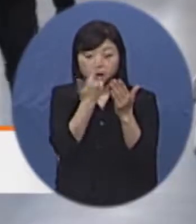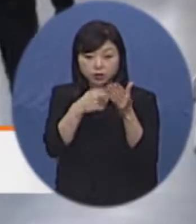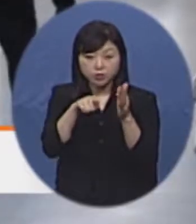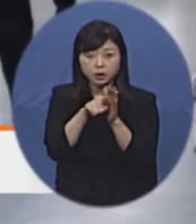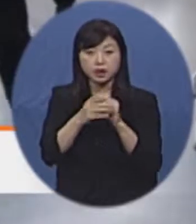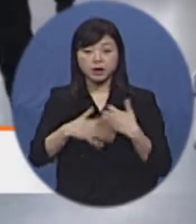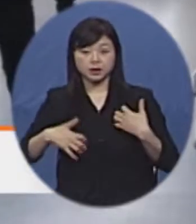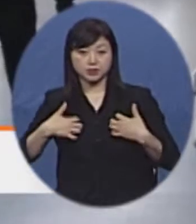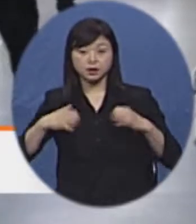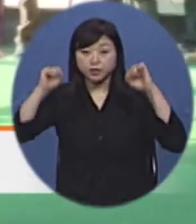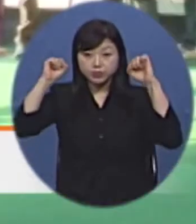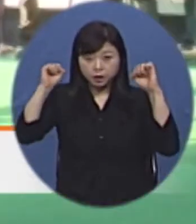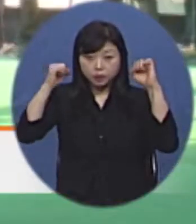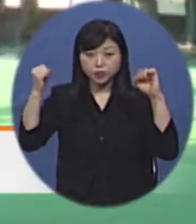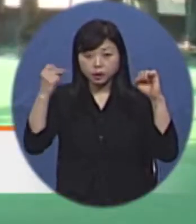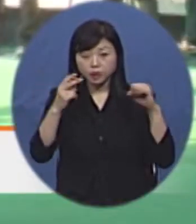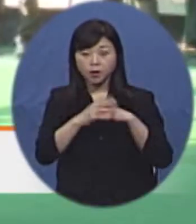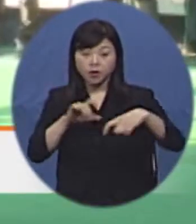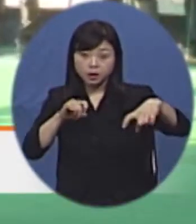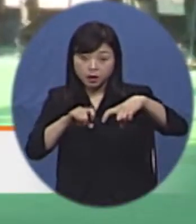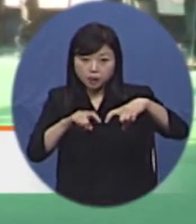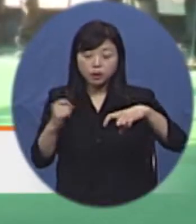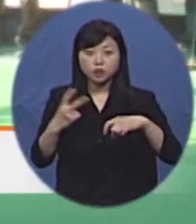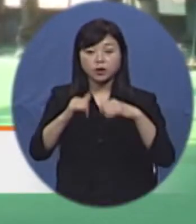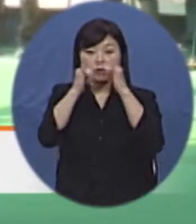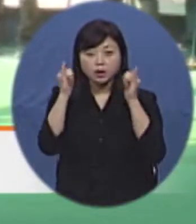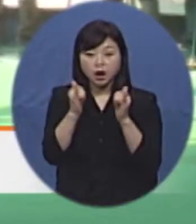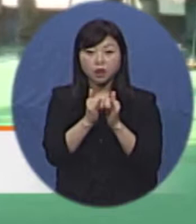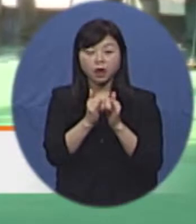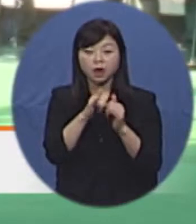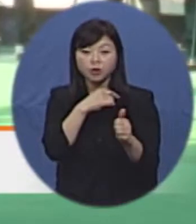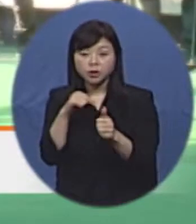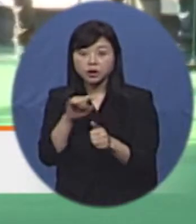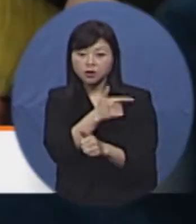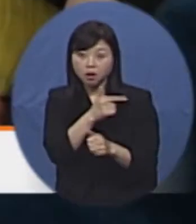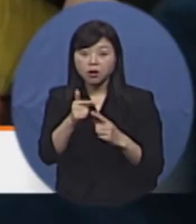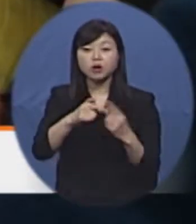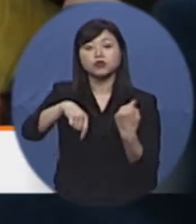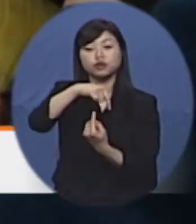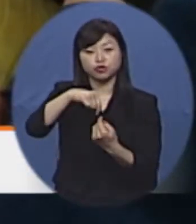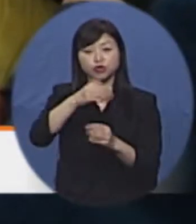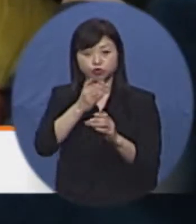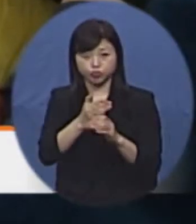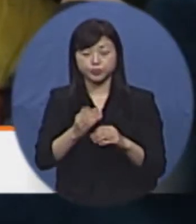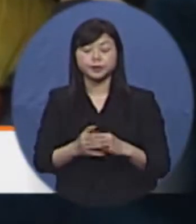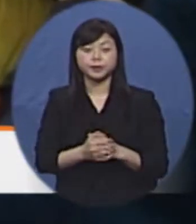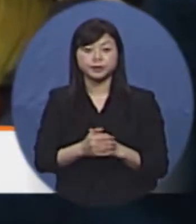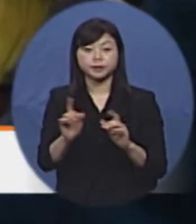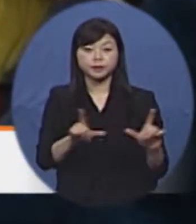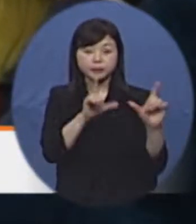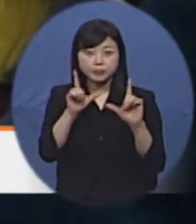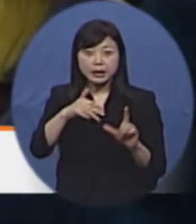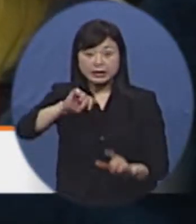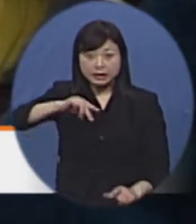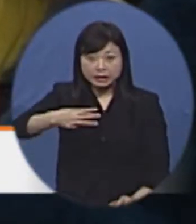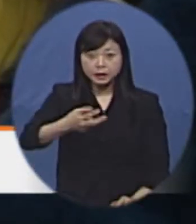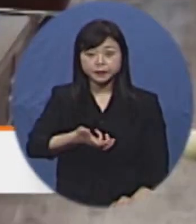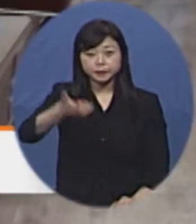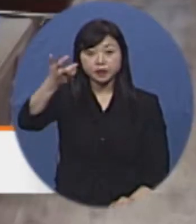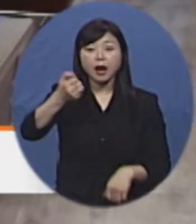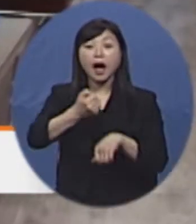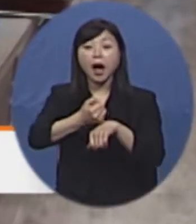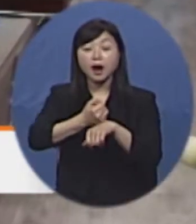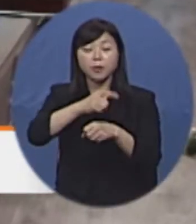흥겨운 웰빙 체조, 게이트볼, 서예교실 등 다양한 프로그램을 운영 중이며 삶의 질을 높이는 노후